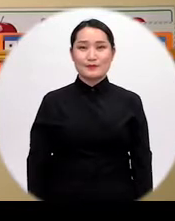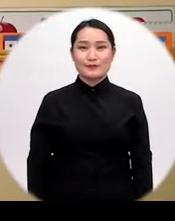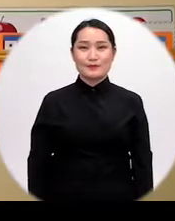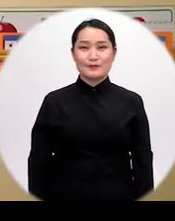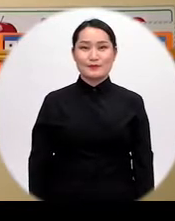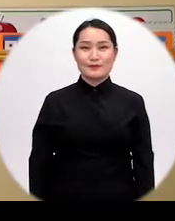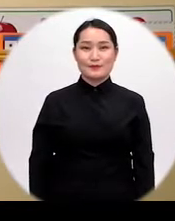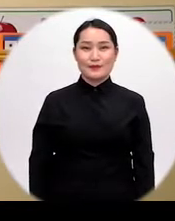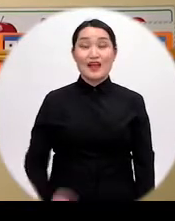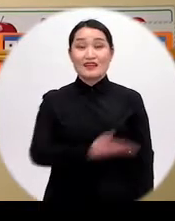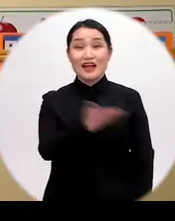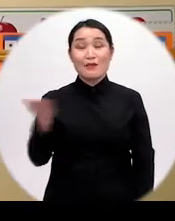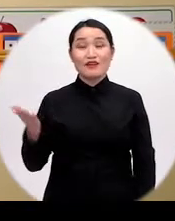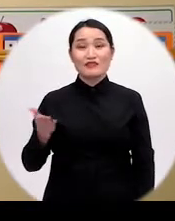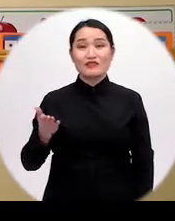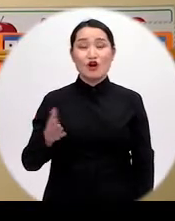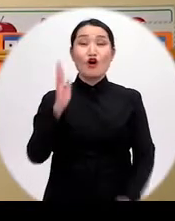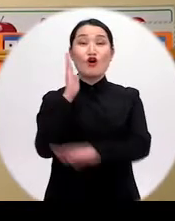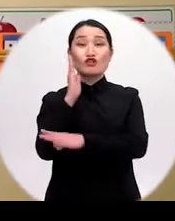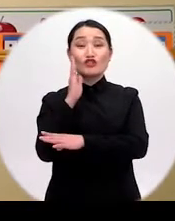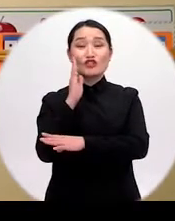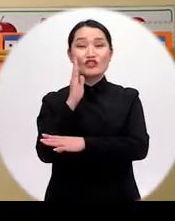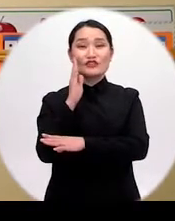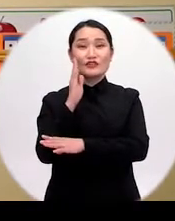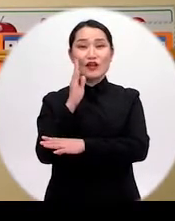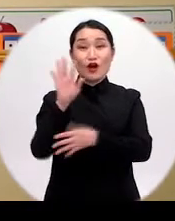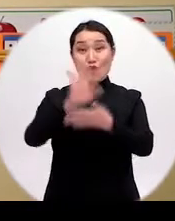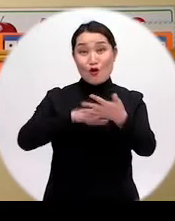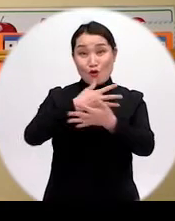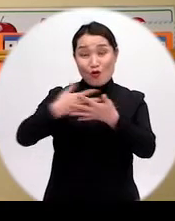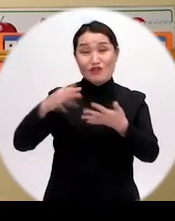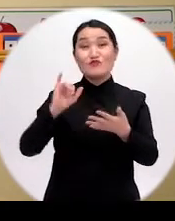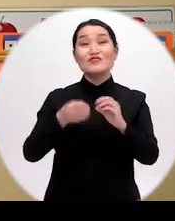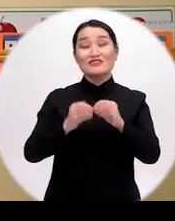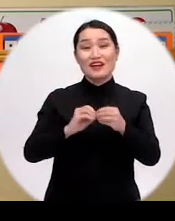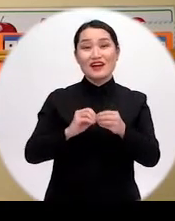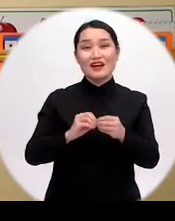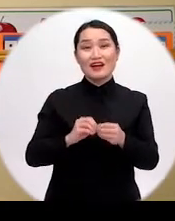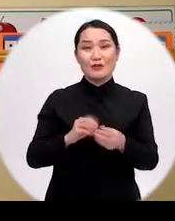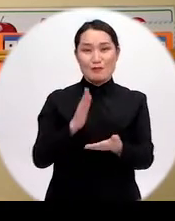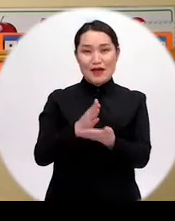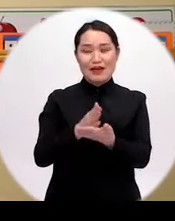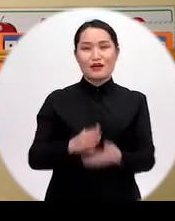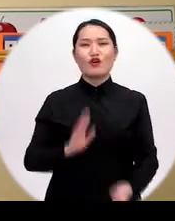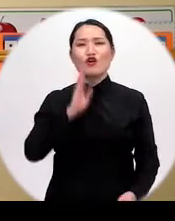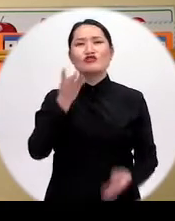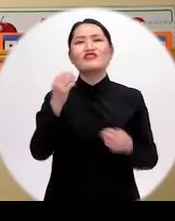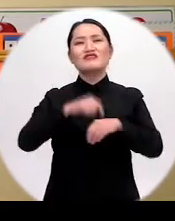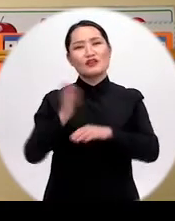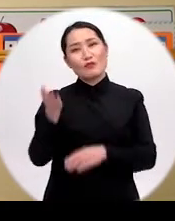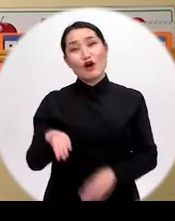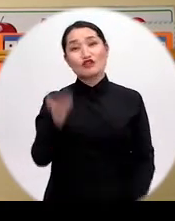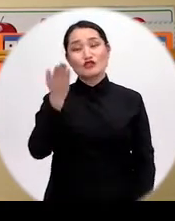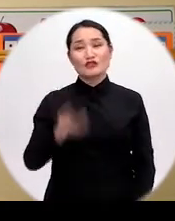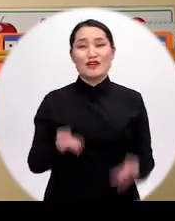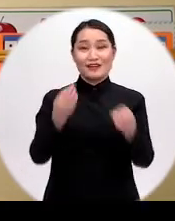хүүхэд болгон та нарт миний өдрийн дэглэм хичээлийн хуваар байгаа. Түүн дээрээ та нар өглөө хідэн цагт босдог.